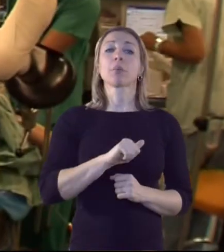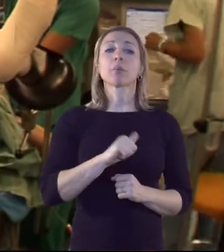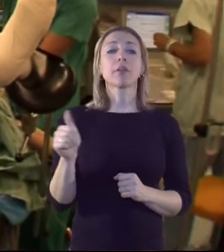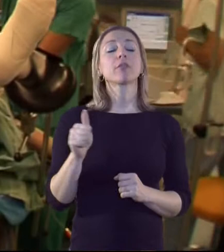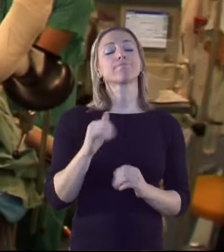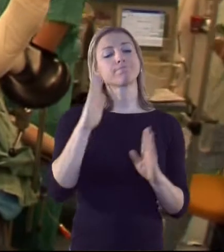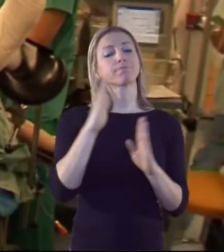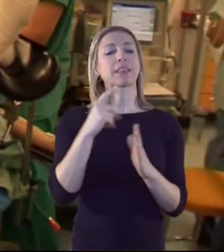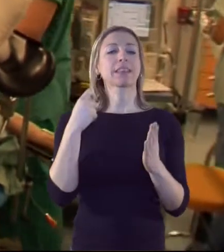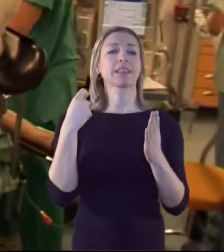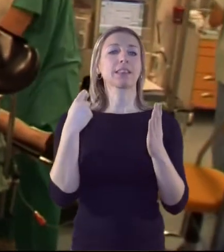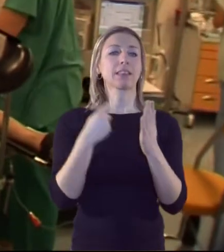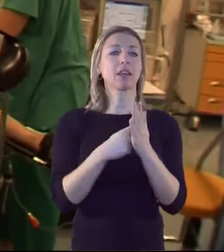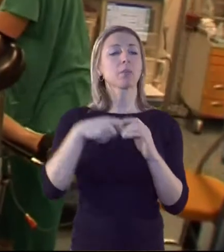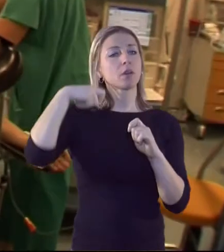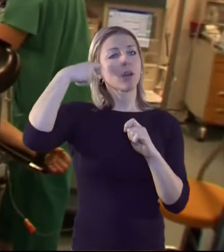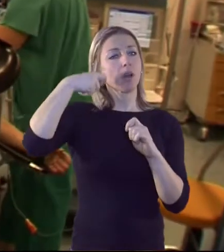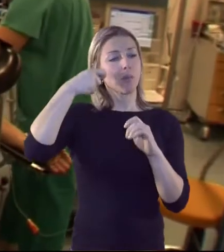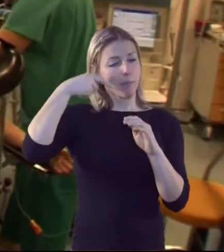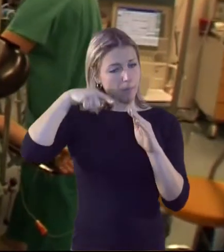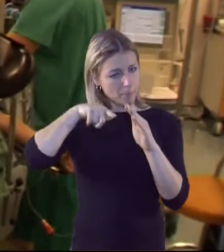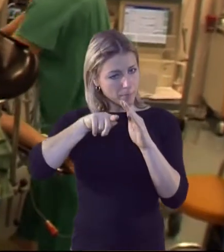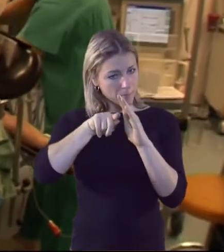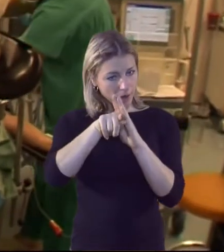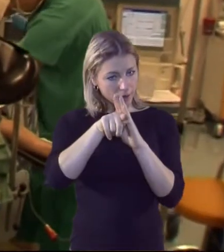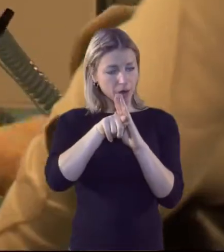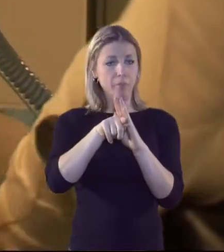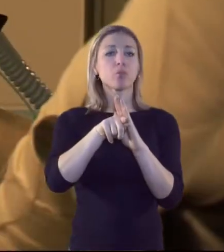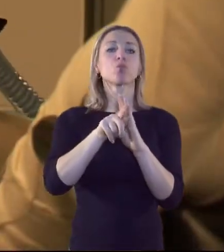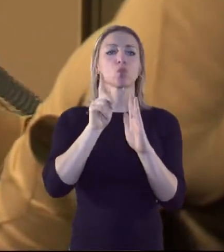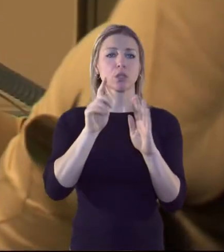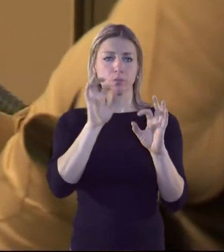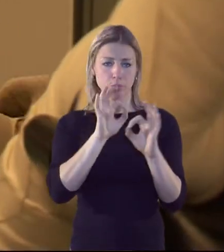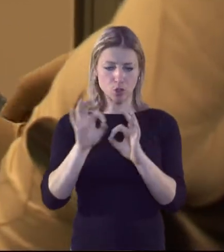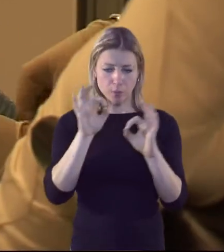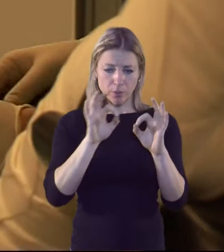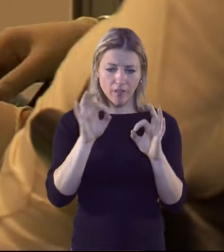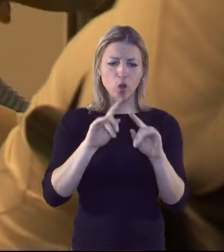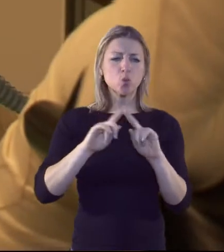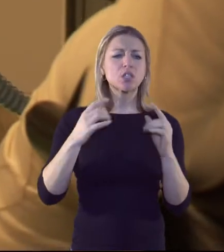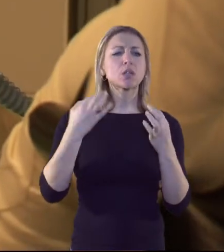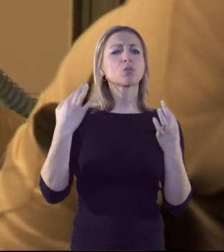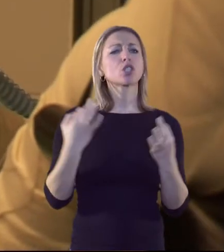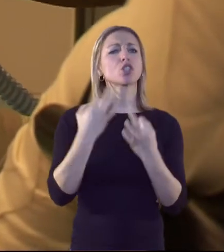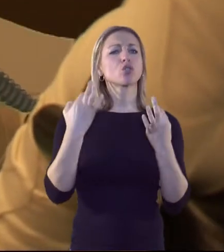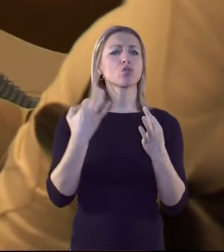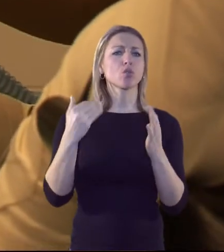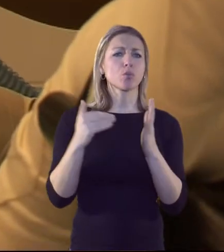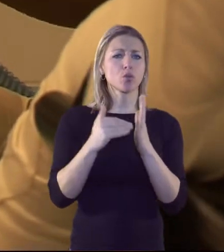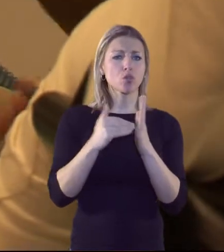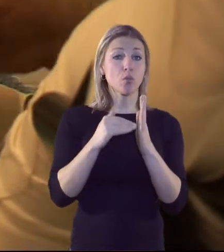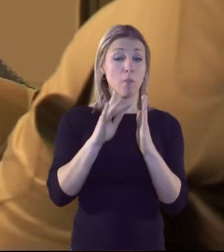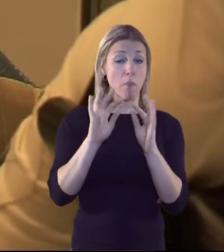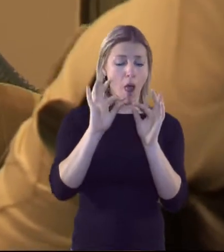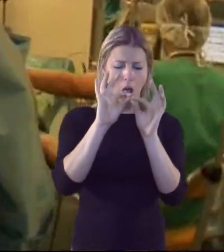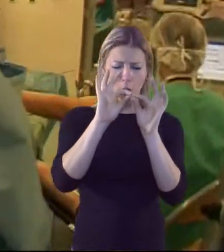Endoskopická operace prostaty pro benigní hyperplasii začíná přípravou operačního pole a přípravou nástrojů, tedy endoskopického